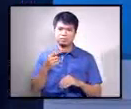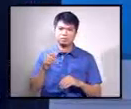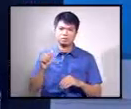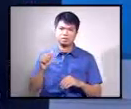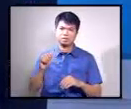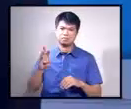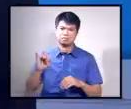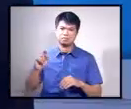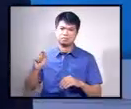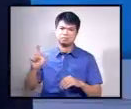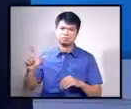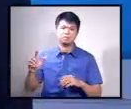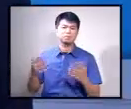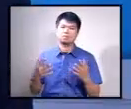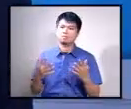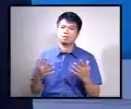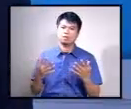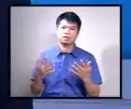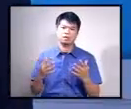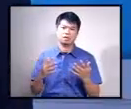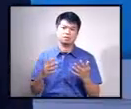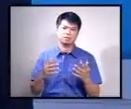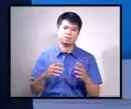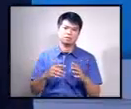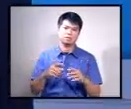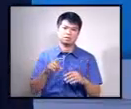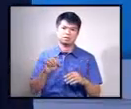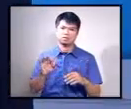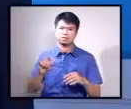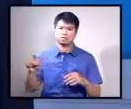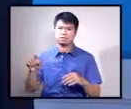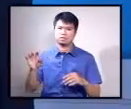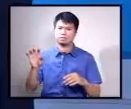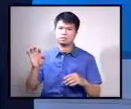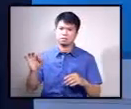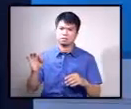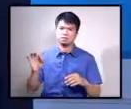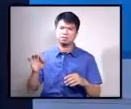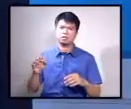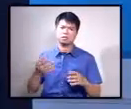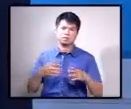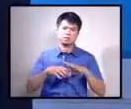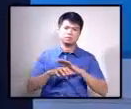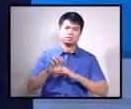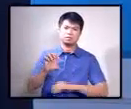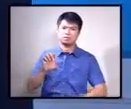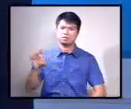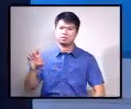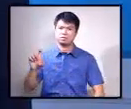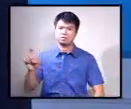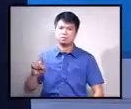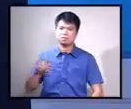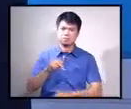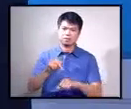walang bisa ang 9-dash line claim ng China dahil nanghihimasok ito sa ating Exclusive Economic Zone or EEZ.